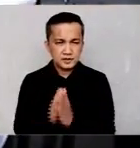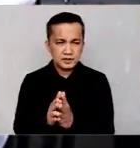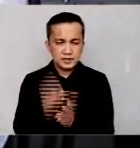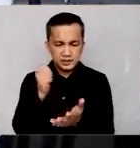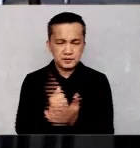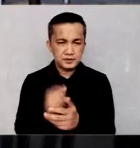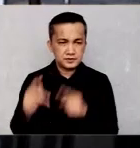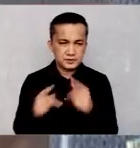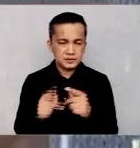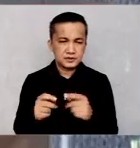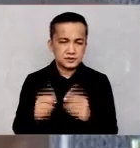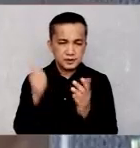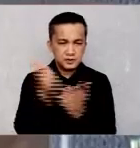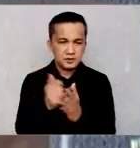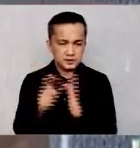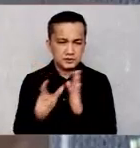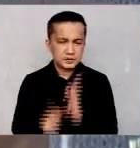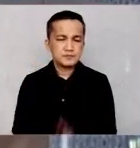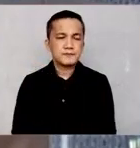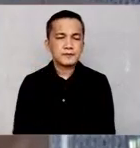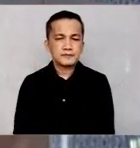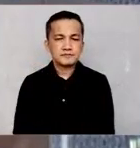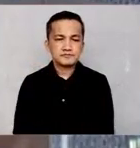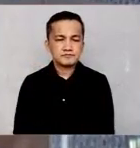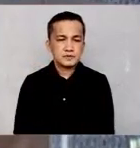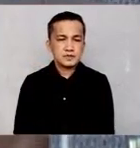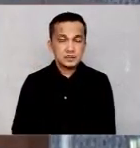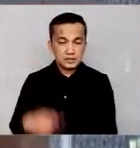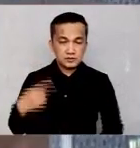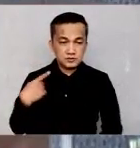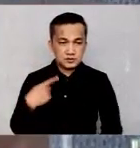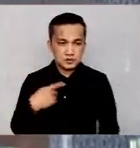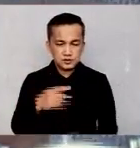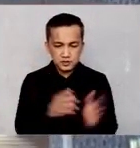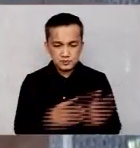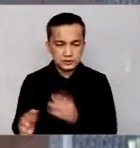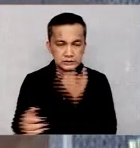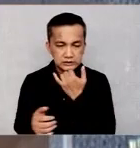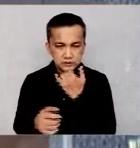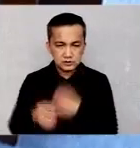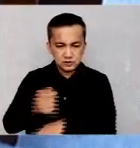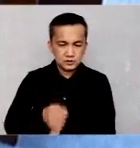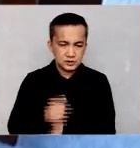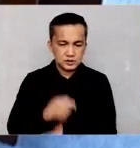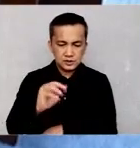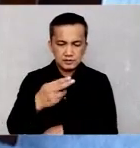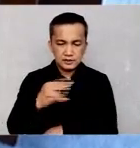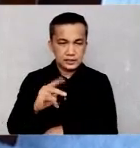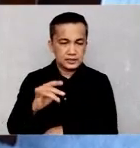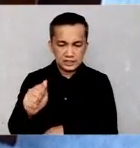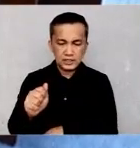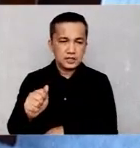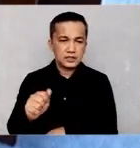sakaling maisabatas ito. Nagkaroon din umano ng procedural error ng dinggin ng Maharlika Bill. Hindi raw dapat